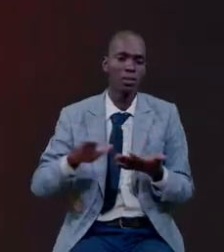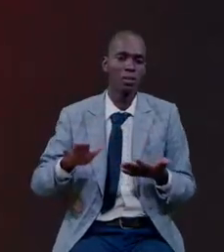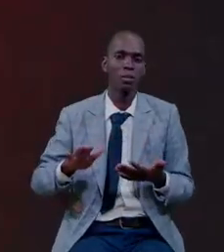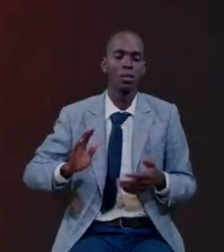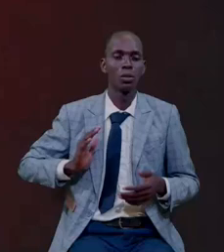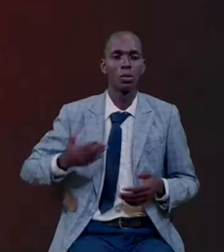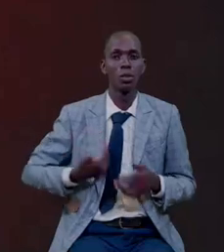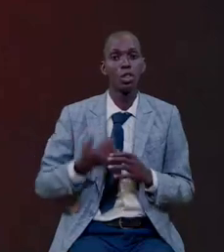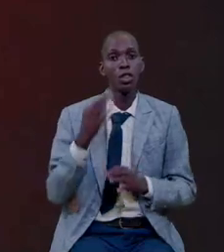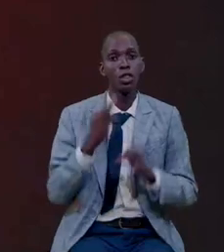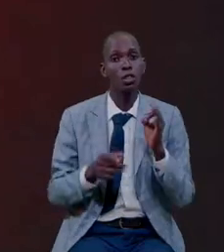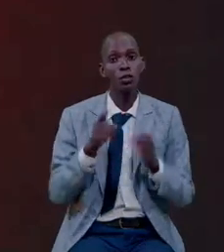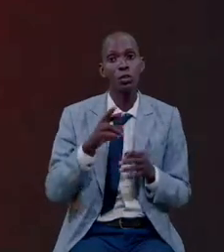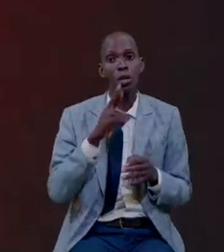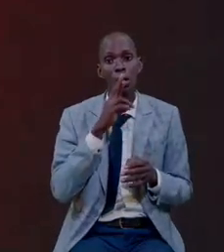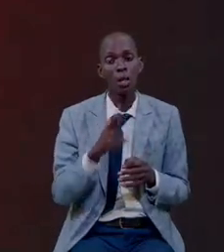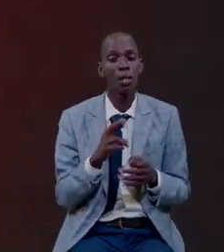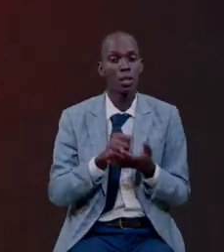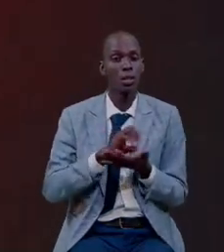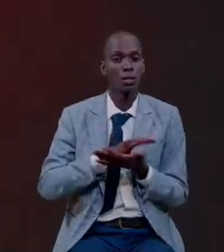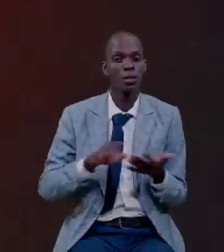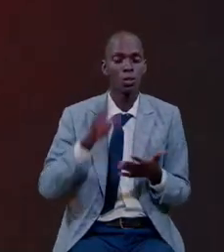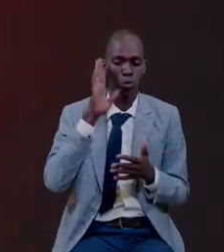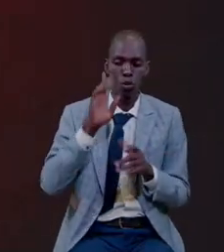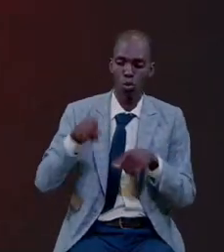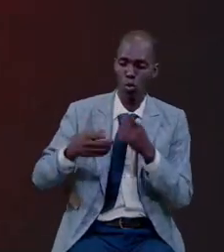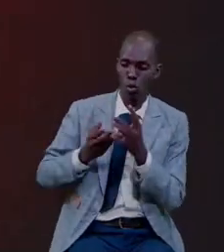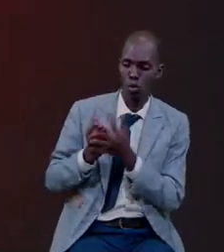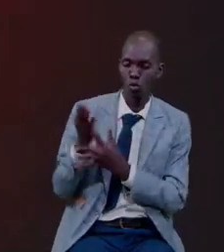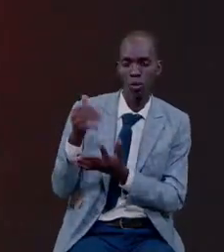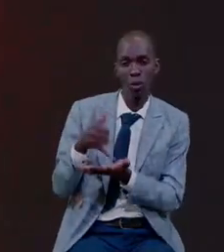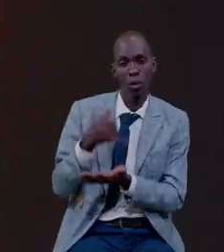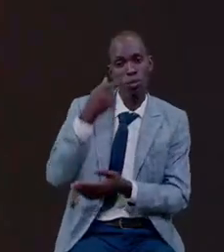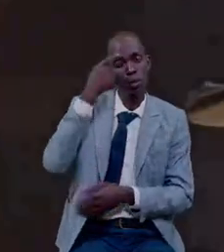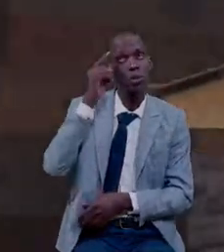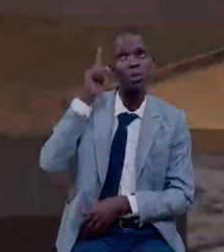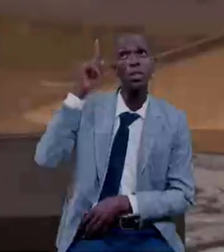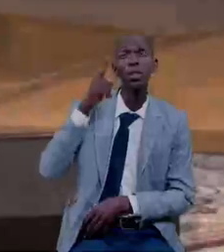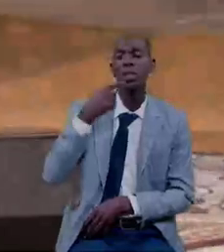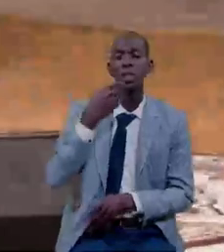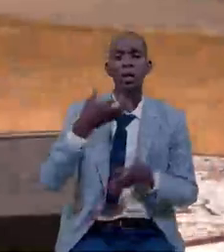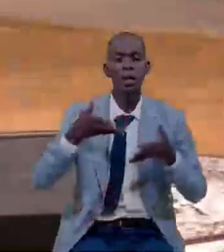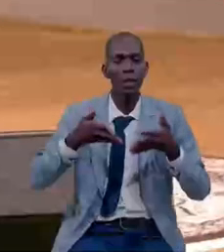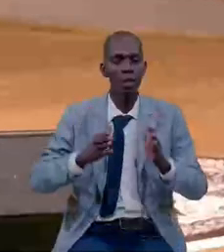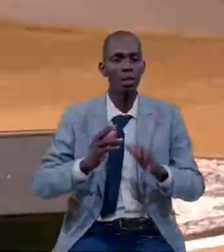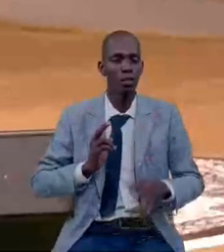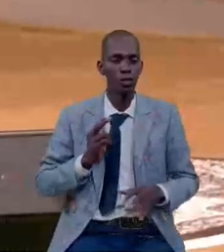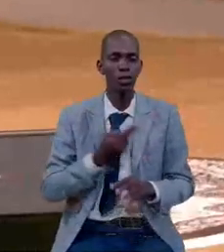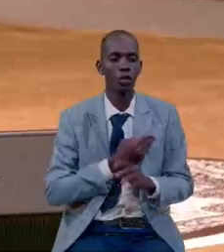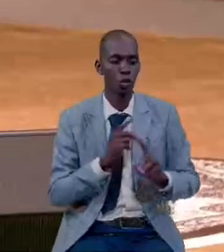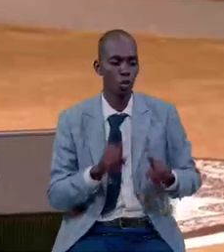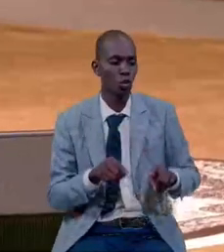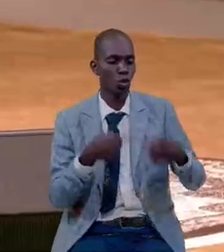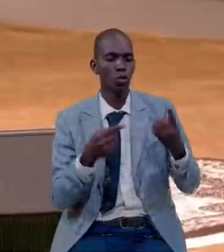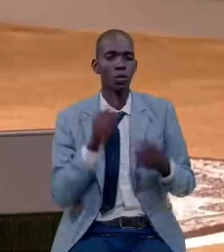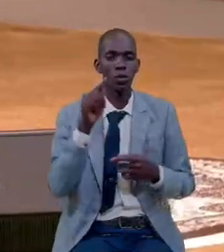êtes sanctifié, vous allez passer par la voie là, parce que c'est dit que sortons donc